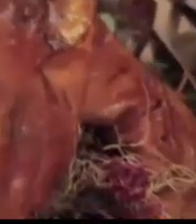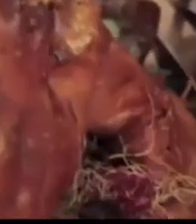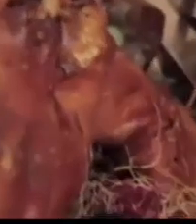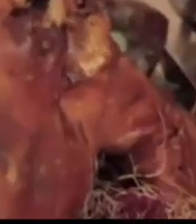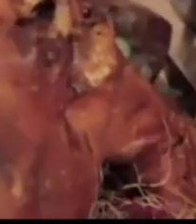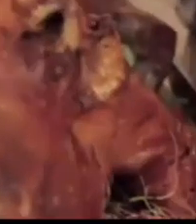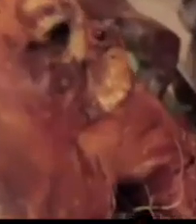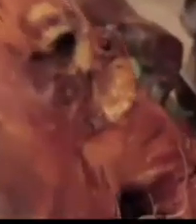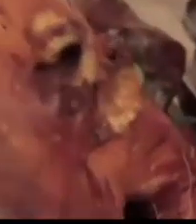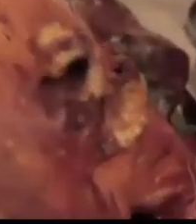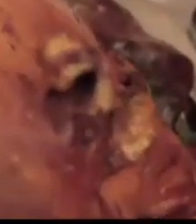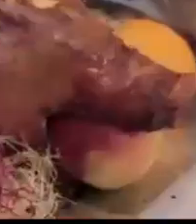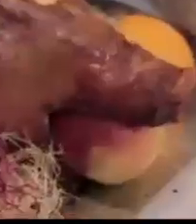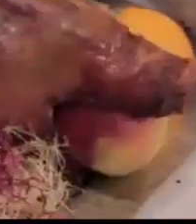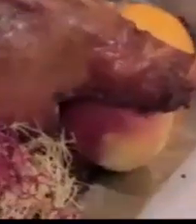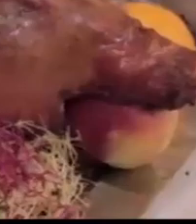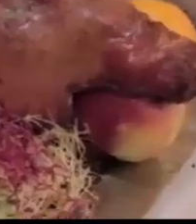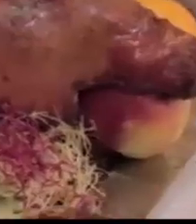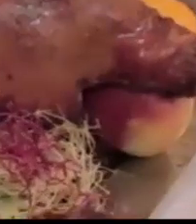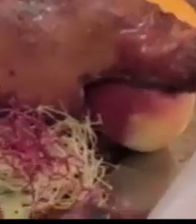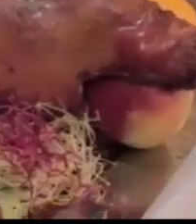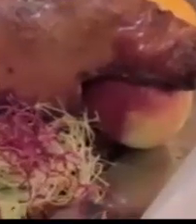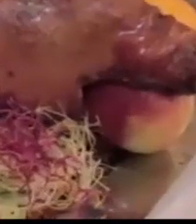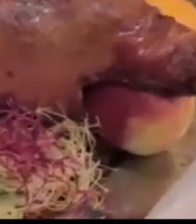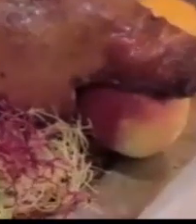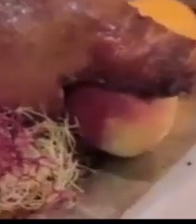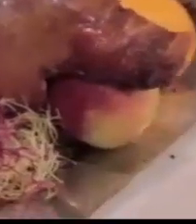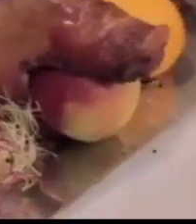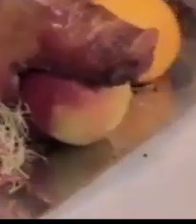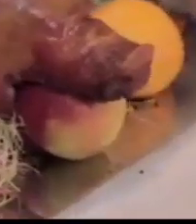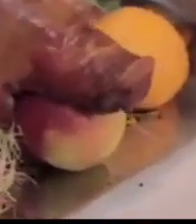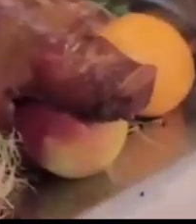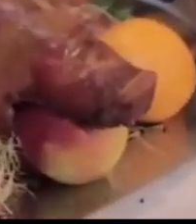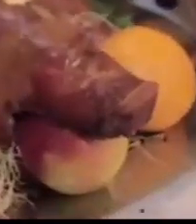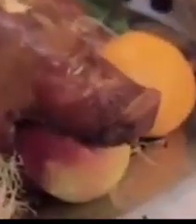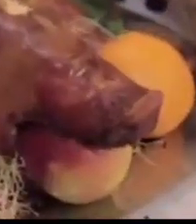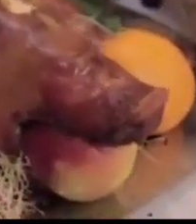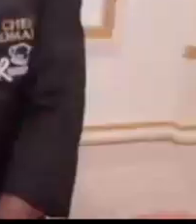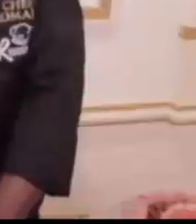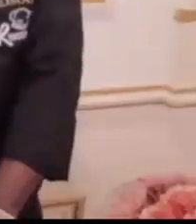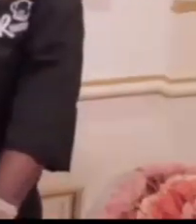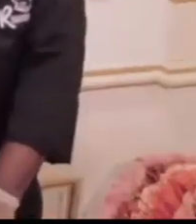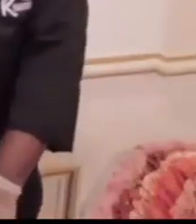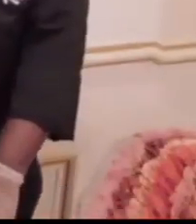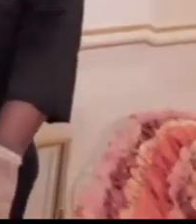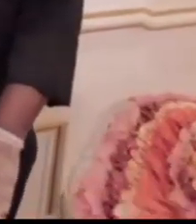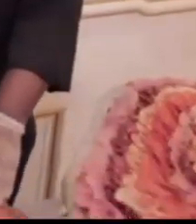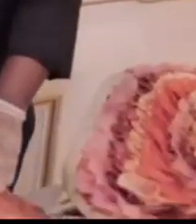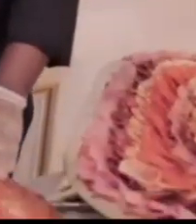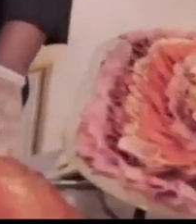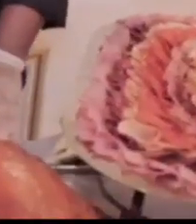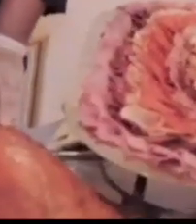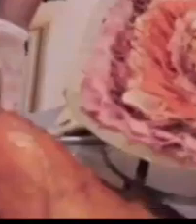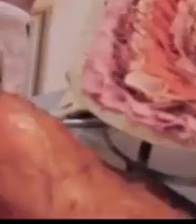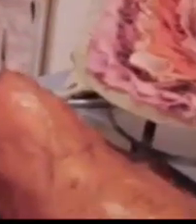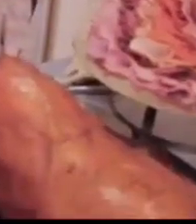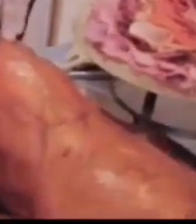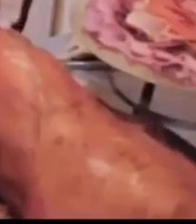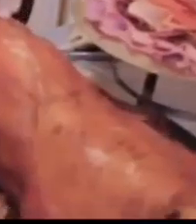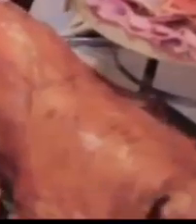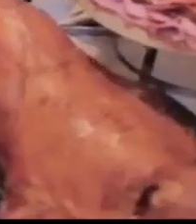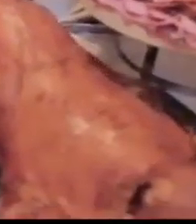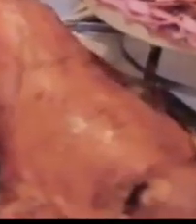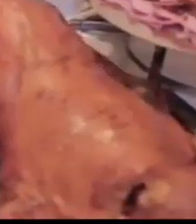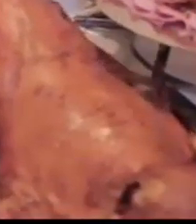spécialités. Africaines, européennes, asiatiques, du monde entier. Quel